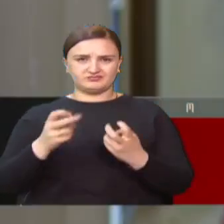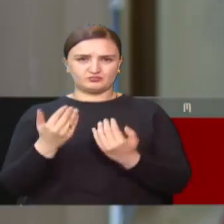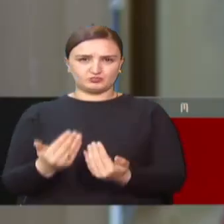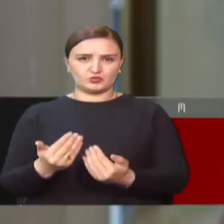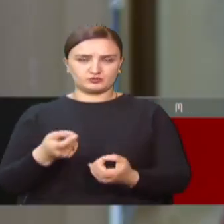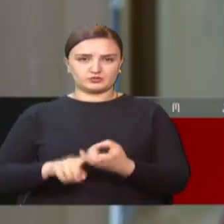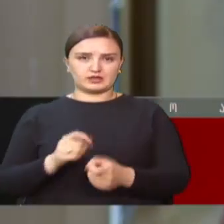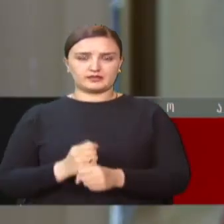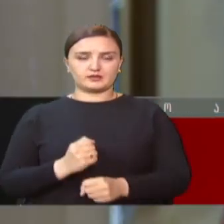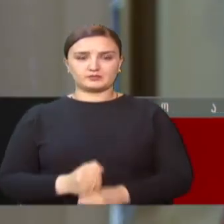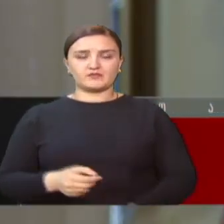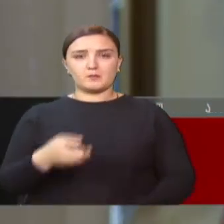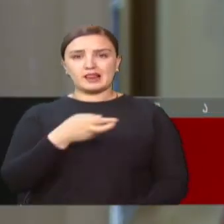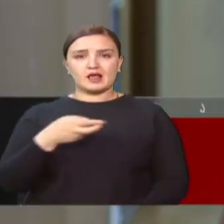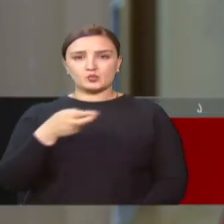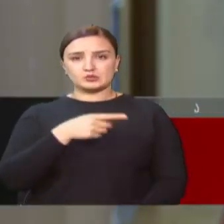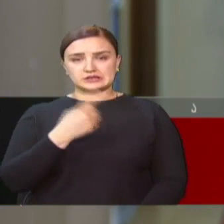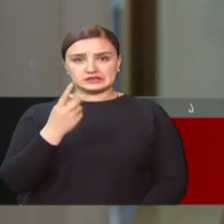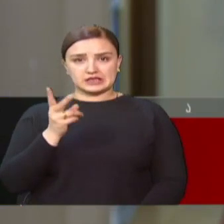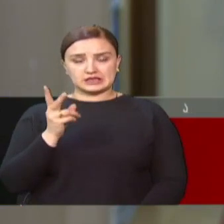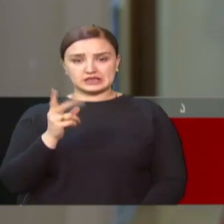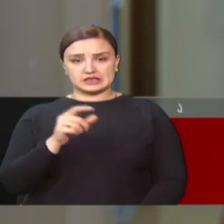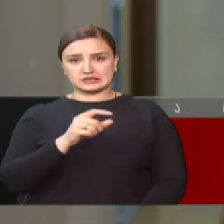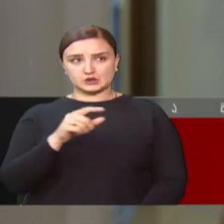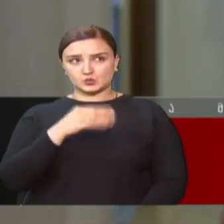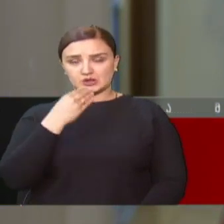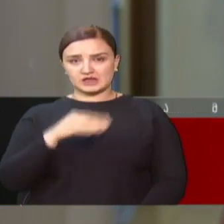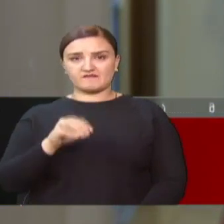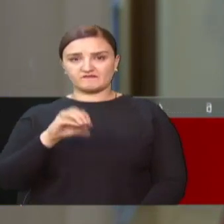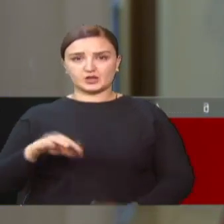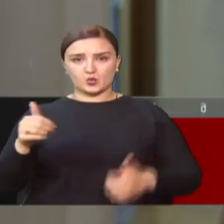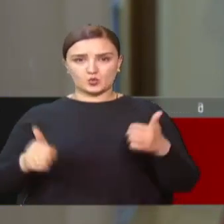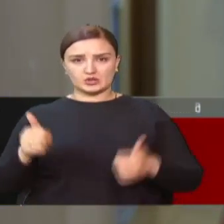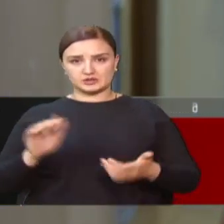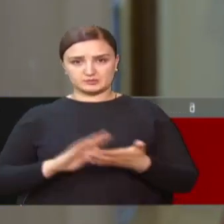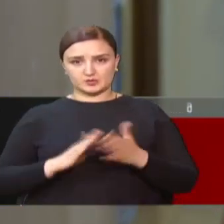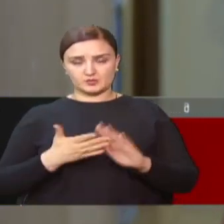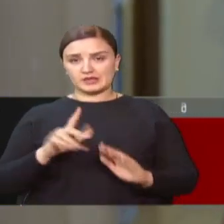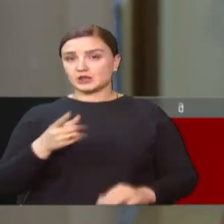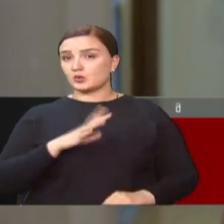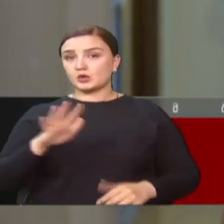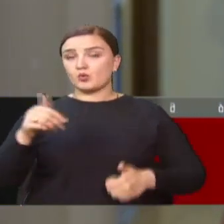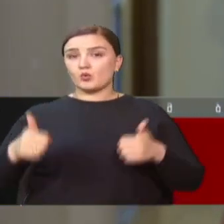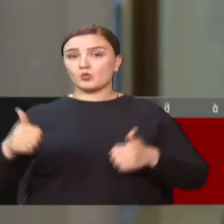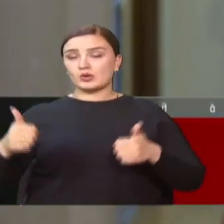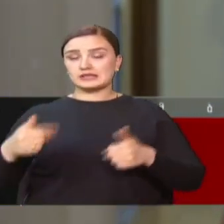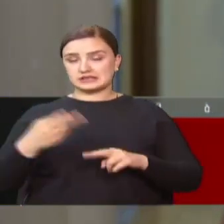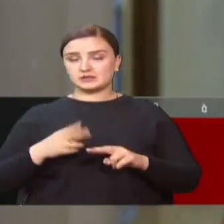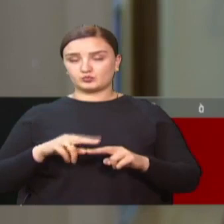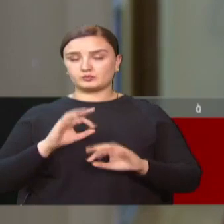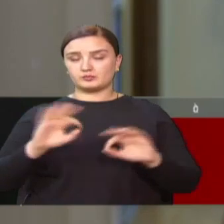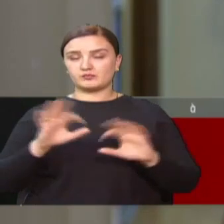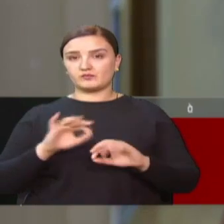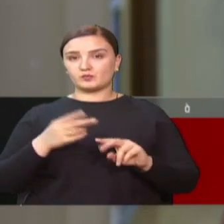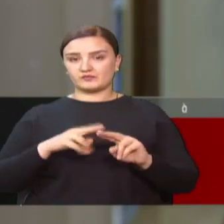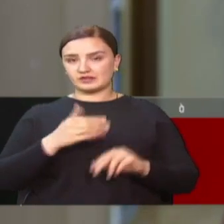ხარჯზე. Ბელორუსიც მარტო თუ არის კანდიდატი, უკეთეს შედეგს აჩვენებს ვიდრე კონკურენციის პირობებში. ეხლა რატომ არ იყო კონკურენცია, ამაზე ვისაუბროთ. Ერთი რო